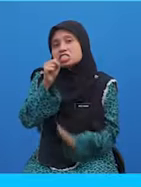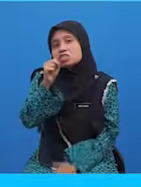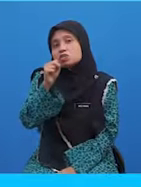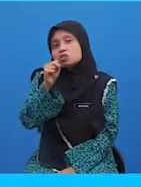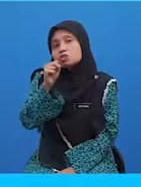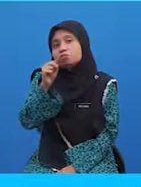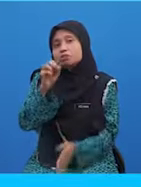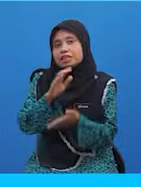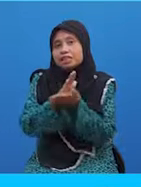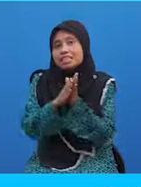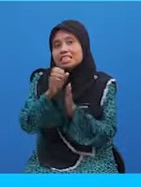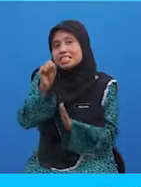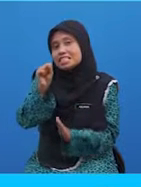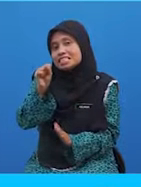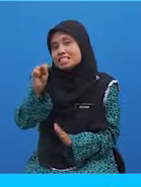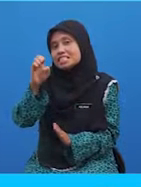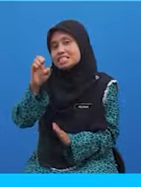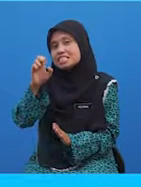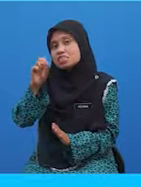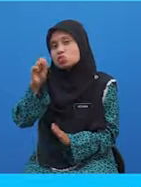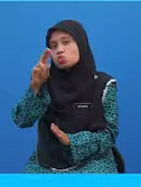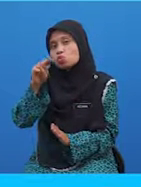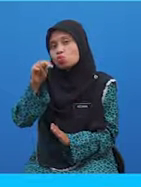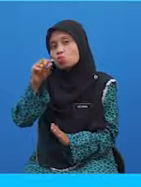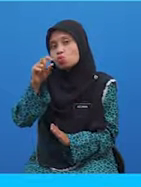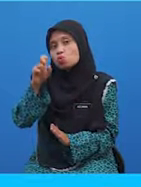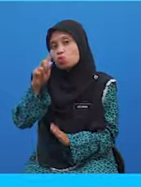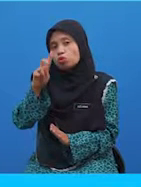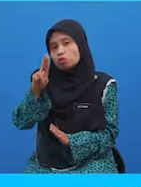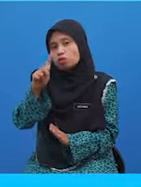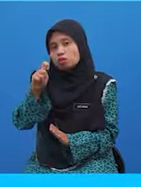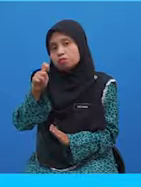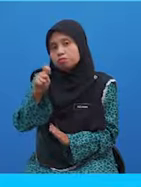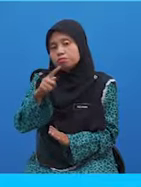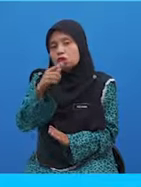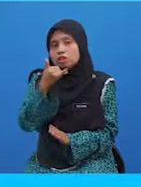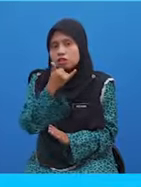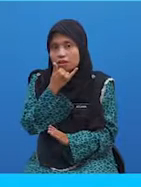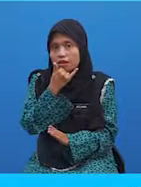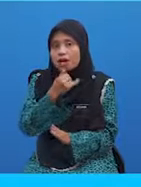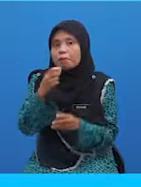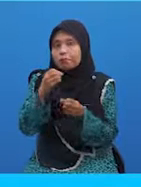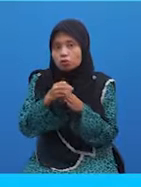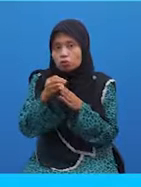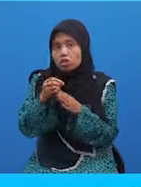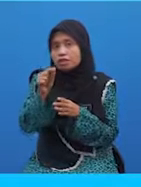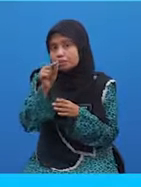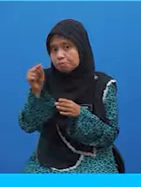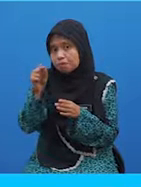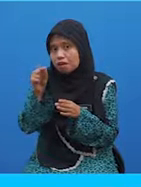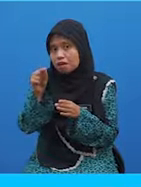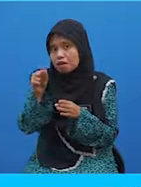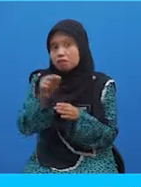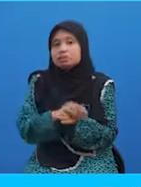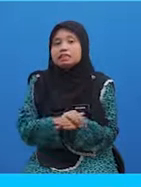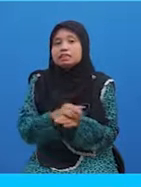menjadi sesungut, amat kacau bilau menjadi kacau bilau, saling sayang menyayangi,